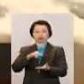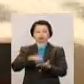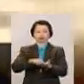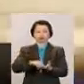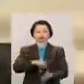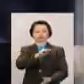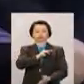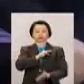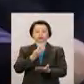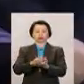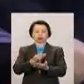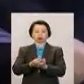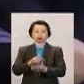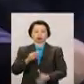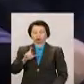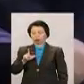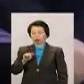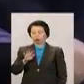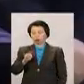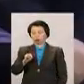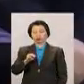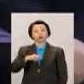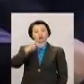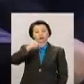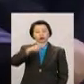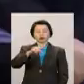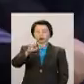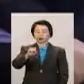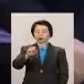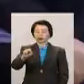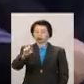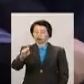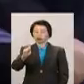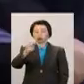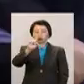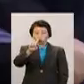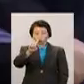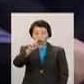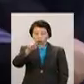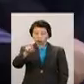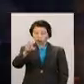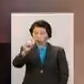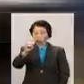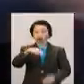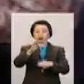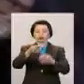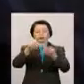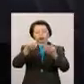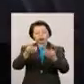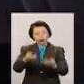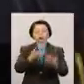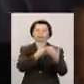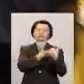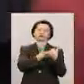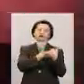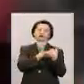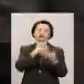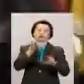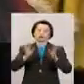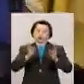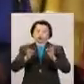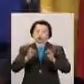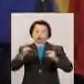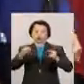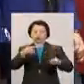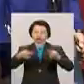Menteri Kewangan Lim Guan Eng juga menyifatkan SST 2.0 lebih meringankan beban rakyat meskipun